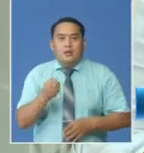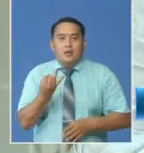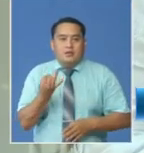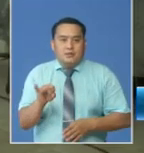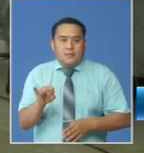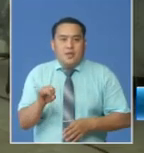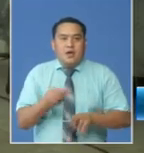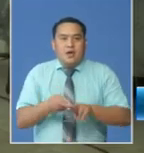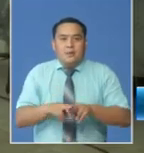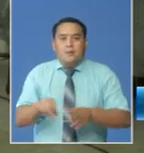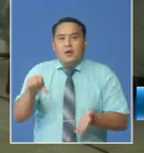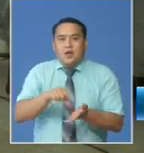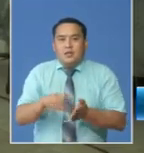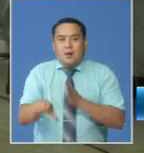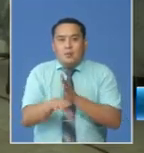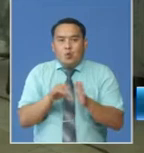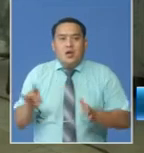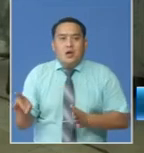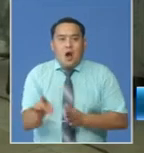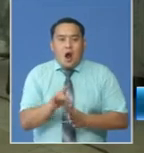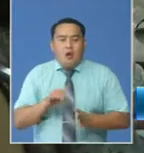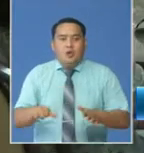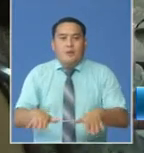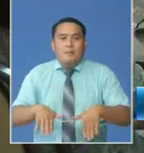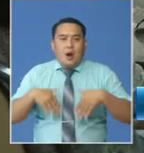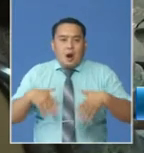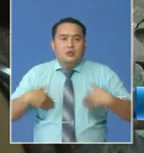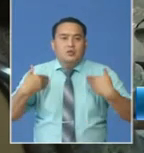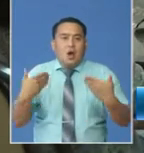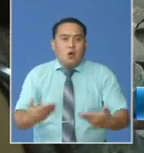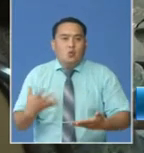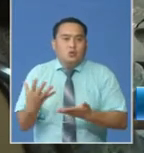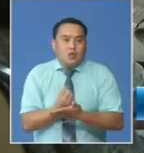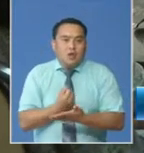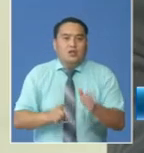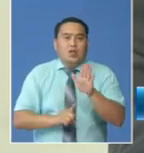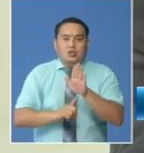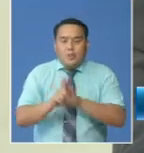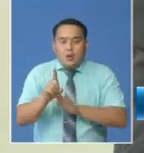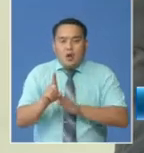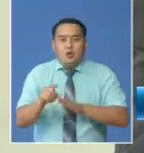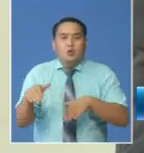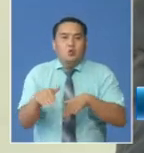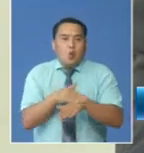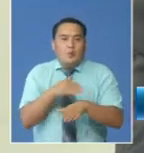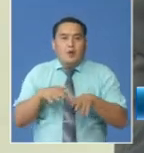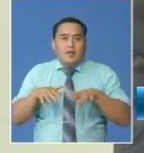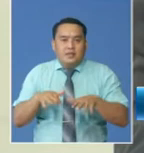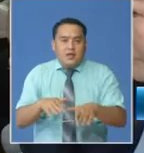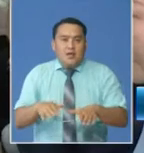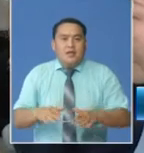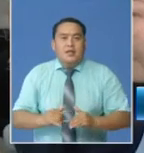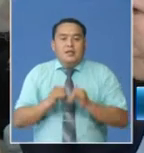Татымбета. После представления депутаты районного маслихата пожелали ребятишкам удачи в начинаниях. Благородное дело по